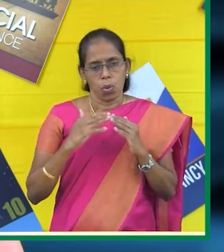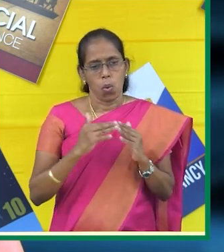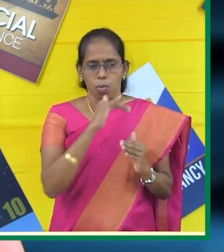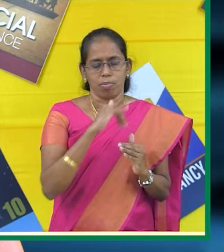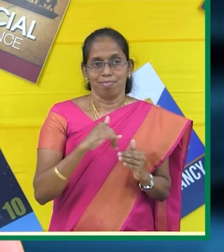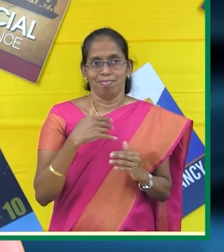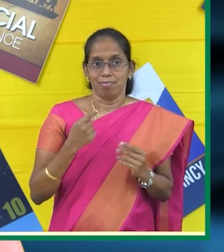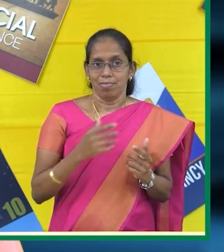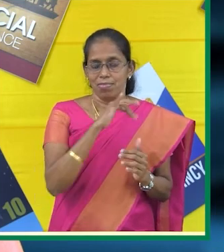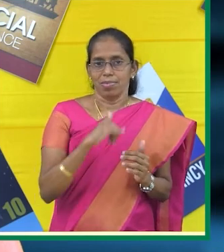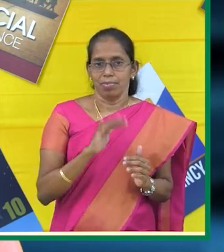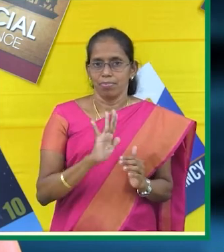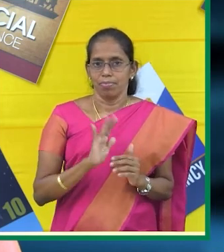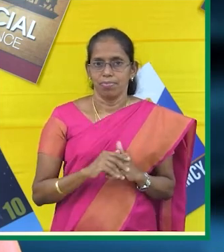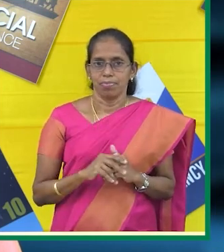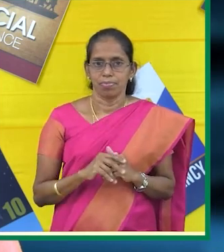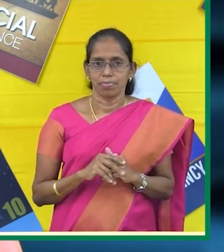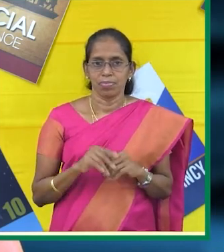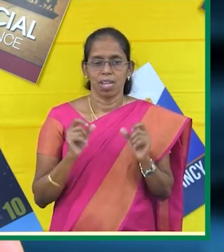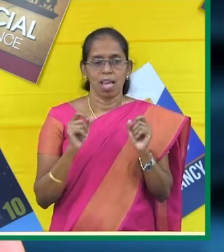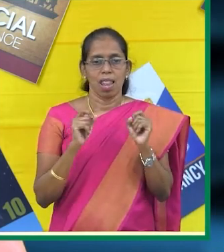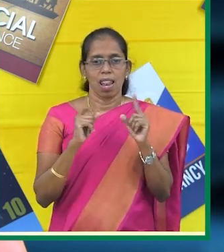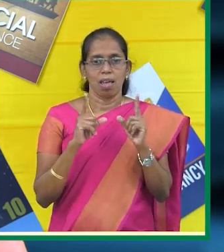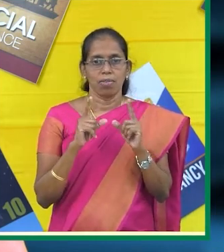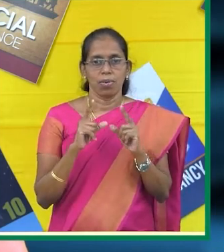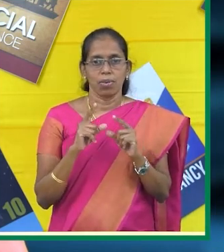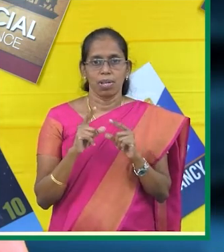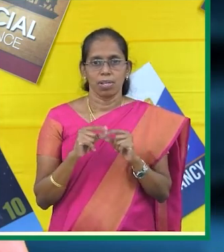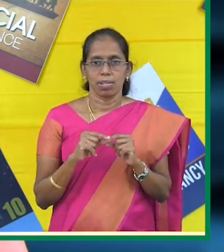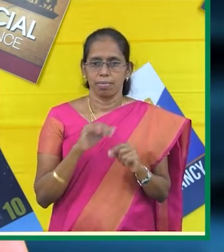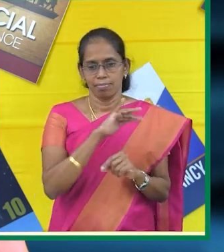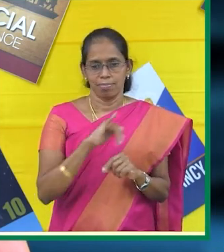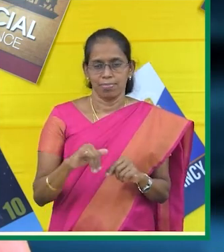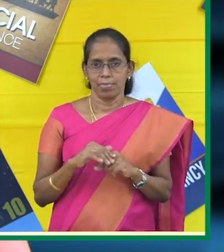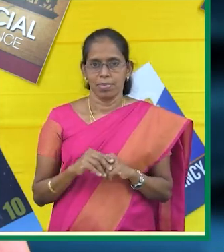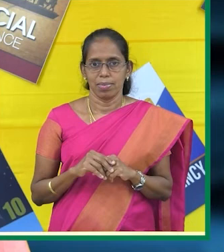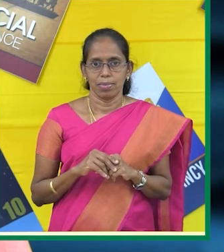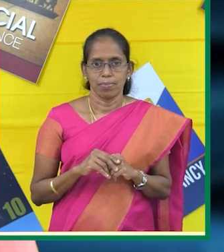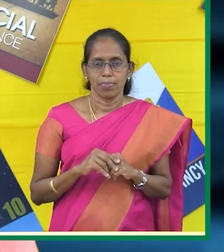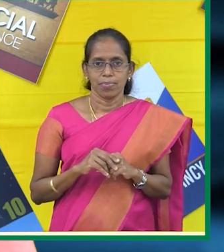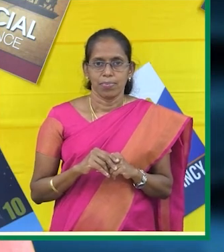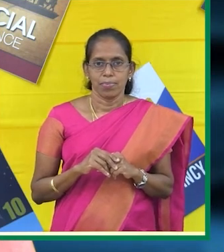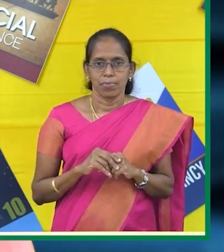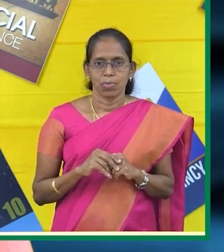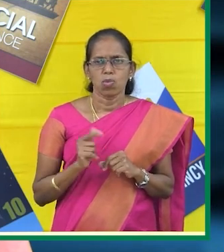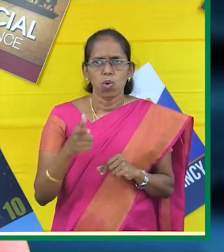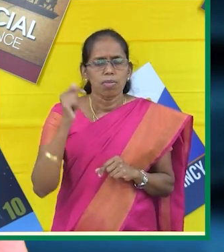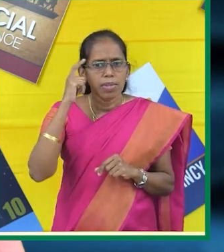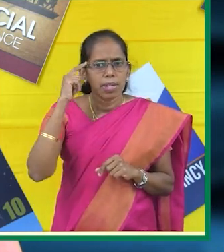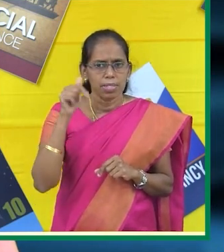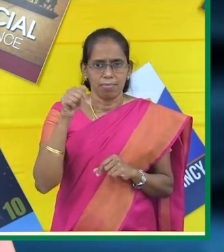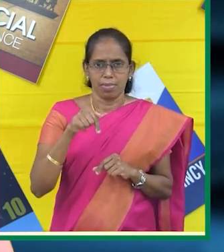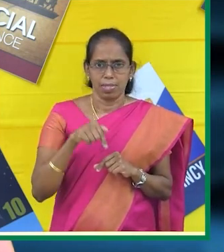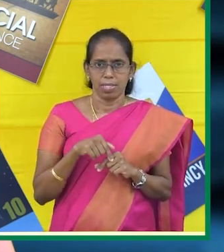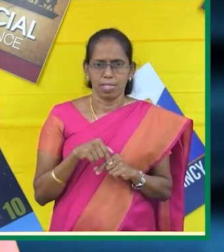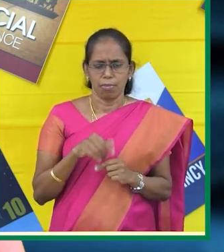வருவதாக சொல்லியிருக்கிறார். அவர்கள் இரவு 11 மணி அளவிலே வந்தடைவதாக சொல்லியிருக்கிறார்கள். ஸோ வாட் வி அண்டர்ஸ்டாண்ட் ஃப்ரம் திஸ்